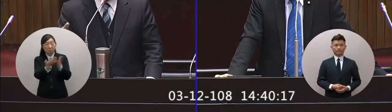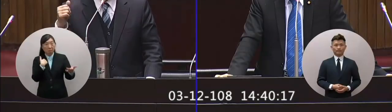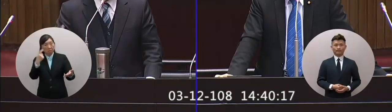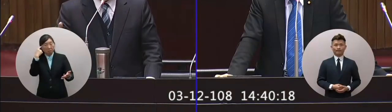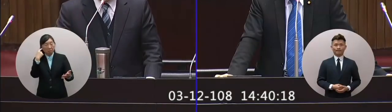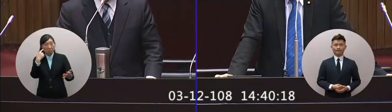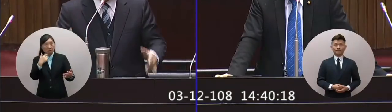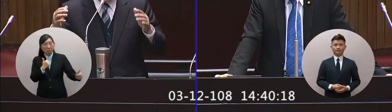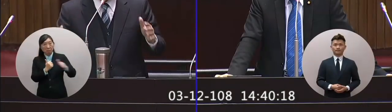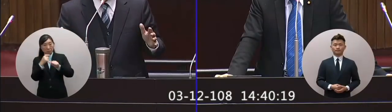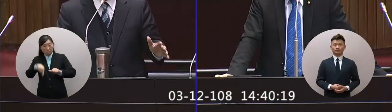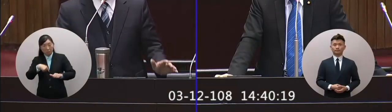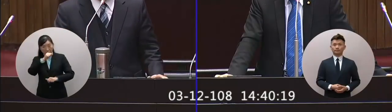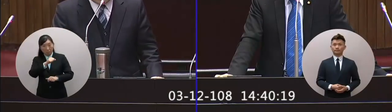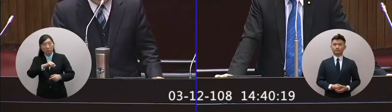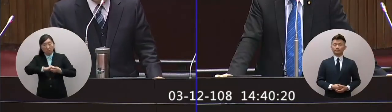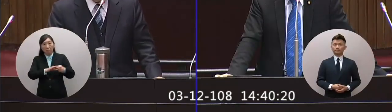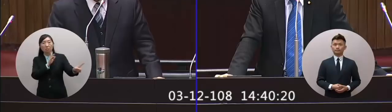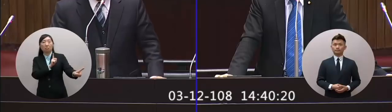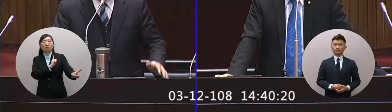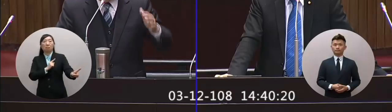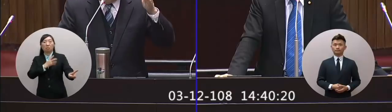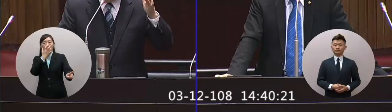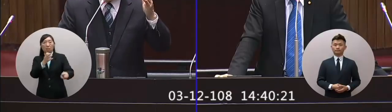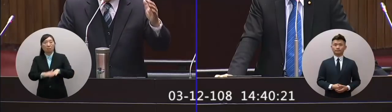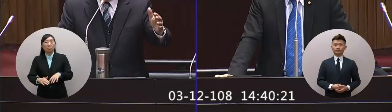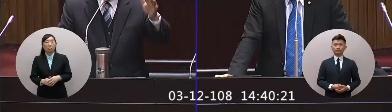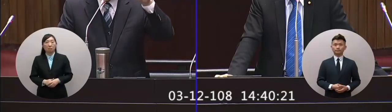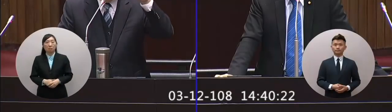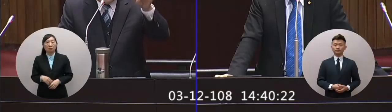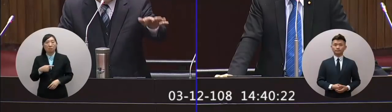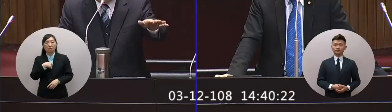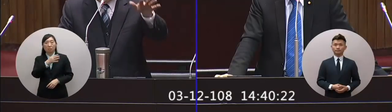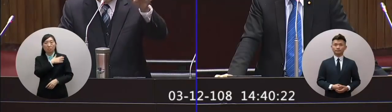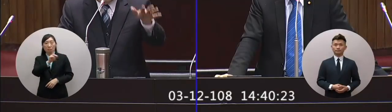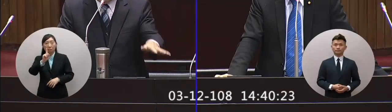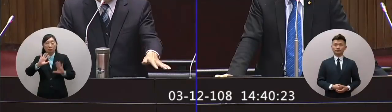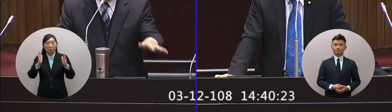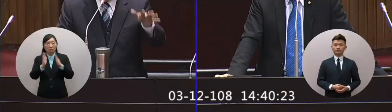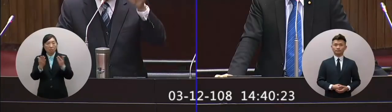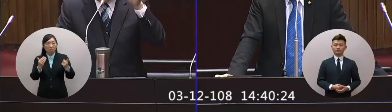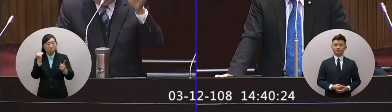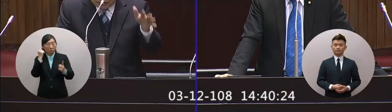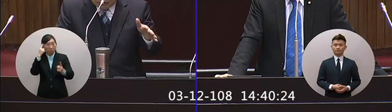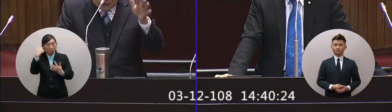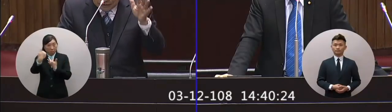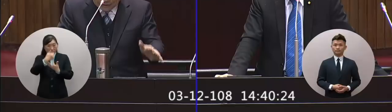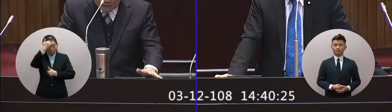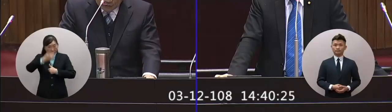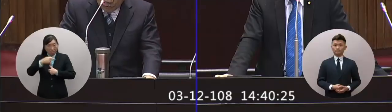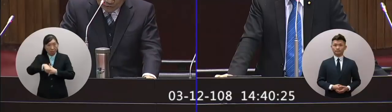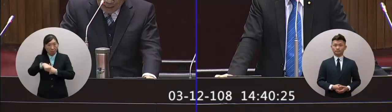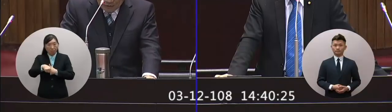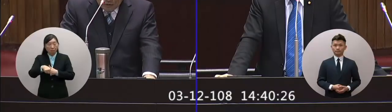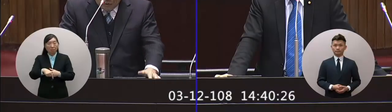重大的代价。再大的国家，如果要 侵犯或者跟